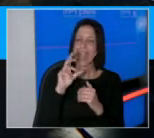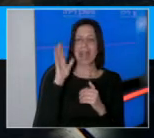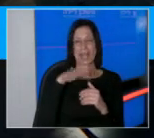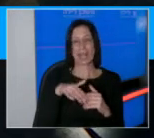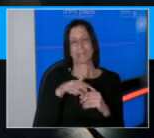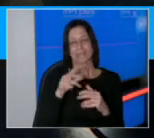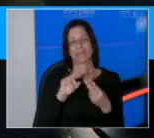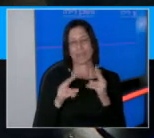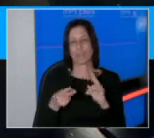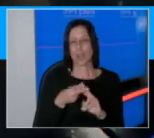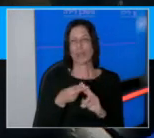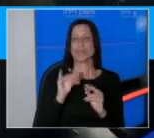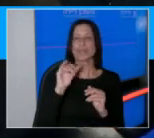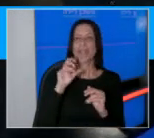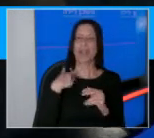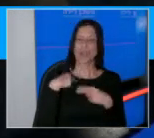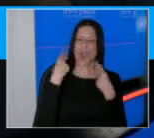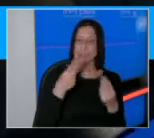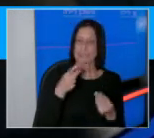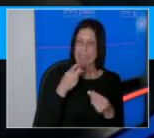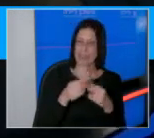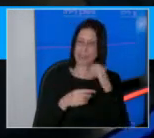תודה רבה, וליעל גם כן, ביי ביי. ביי, לילה טוב. יעל, אני חוזר אלייך,